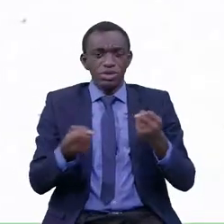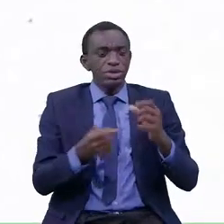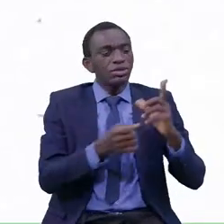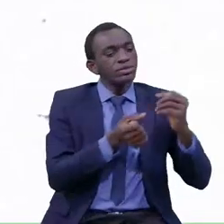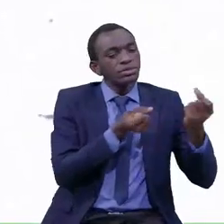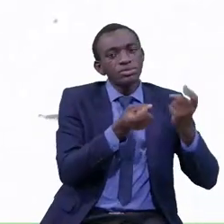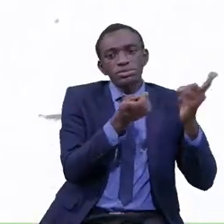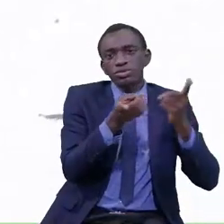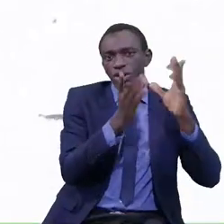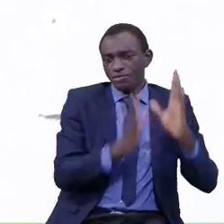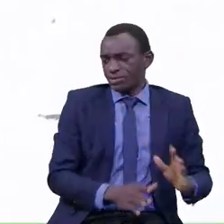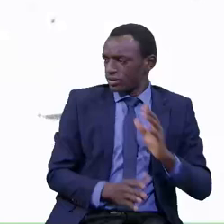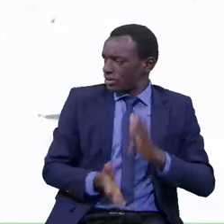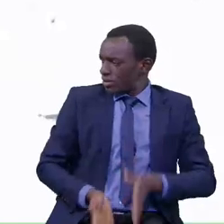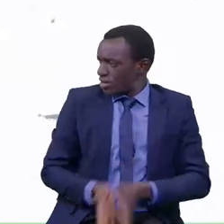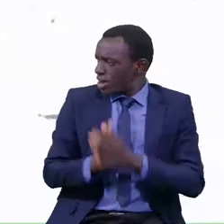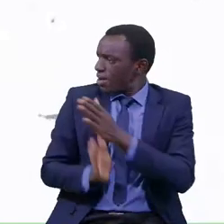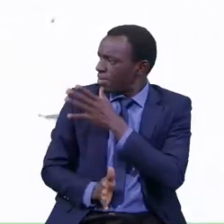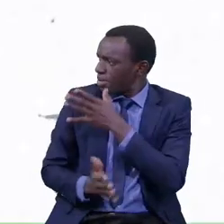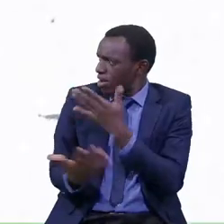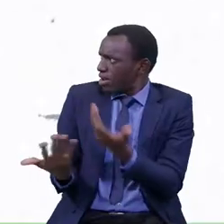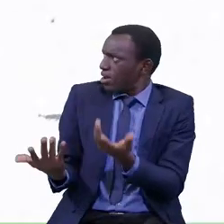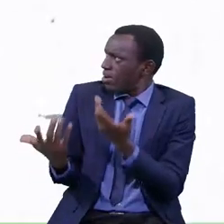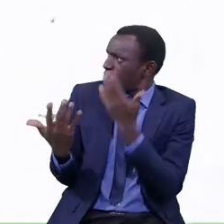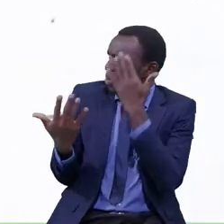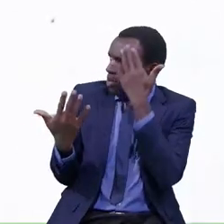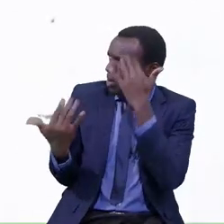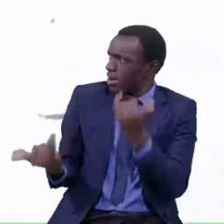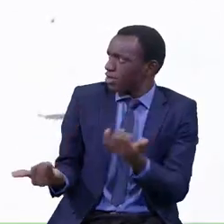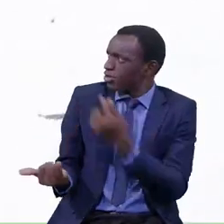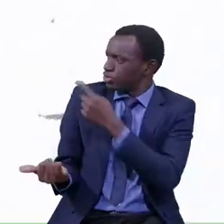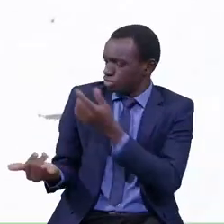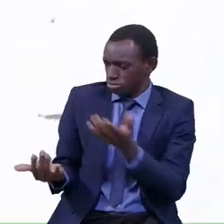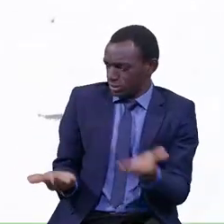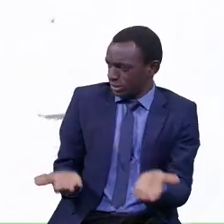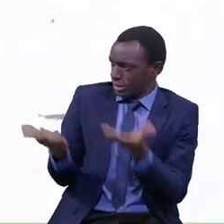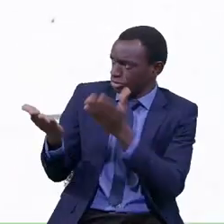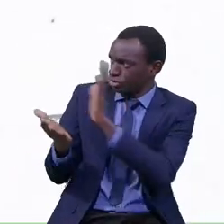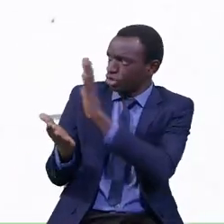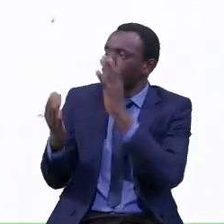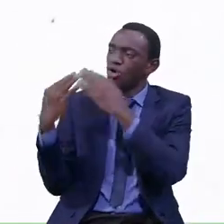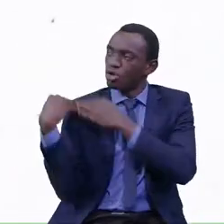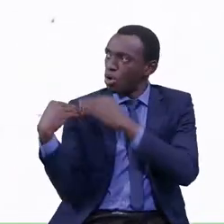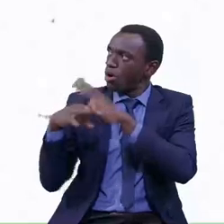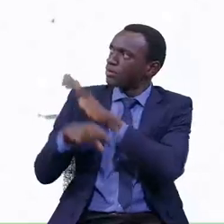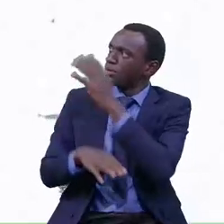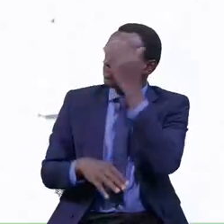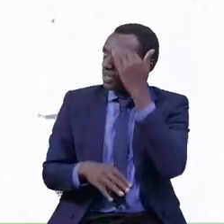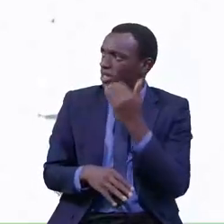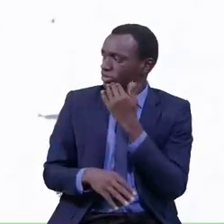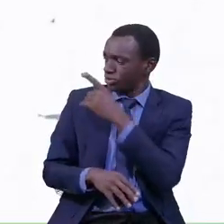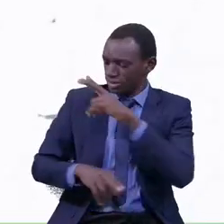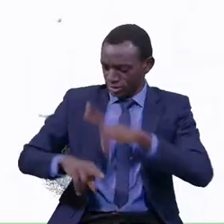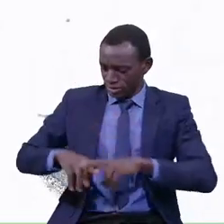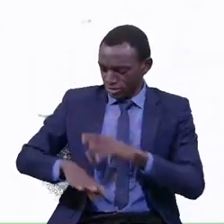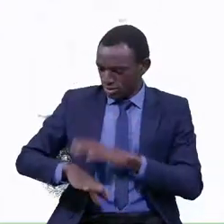maman, c'est quoi le problème? Tu portes ton fardeau sur la tête pendant que tu es assis dans le véhicule. Il dit,